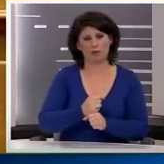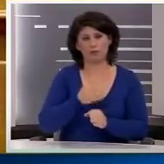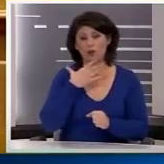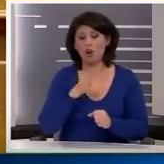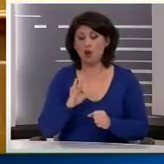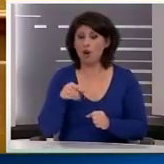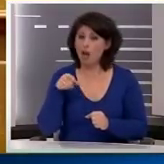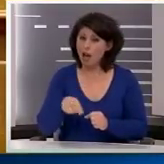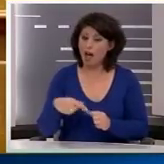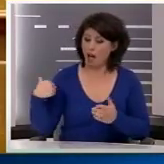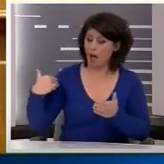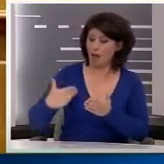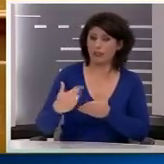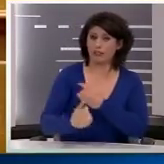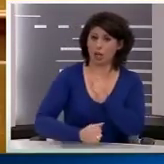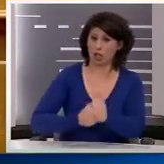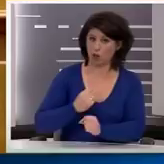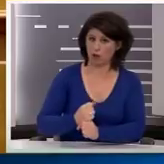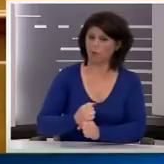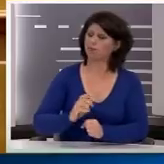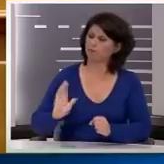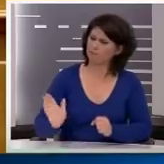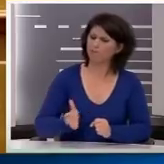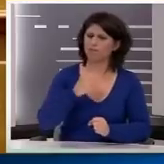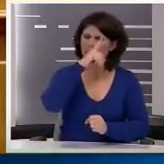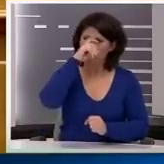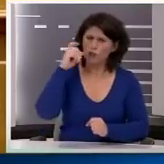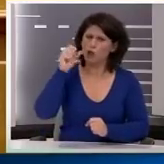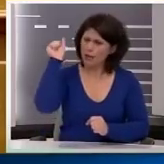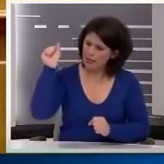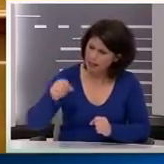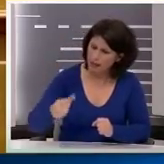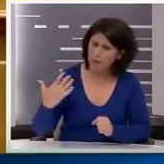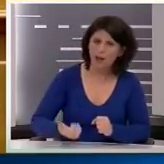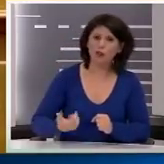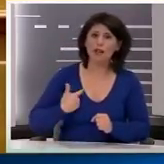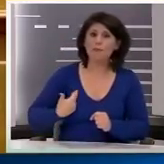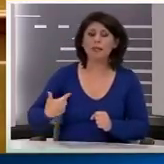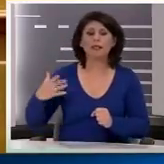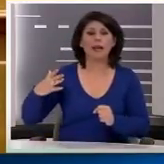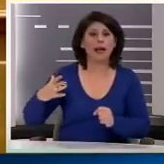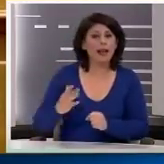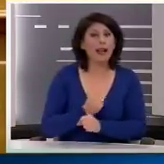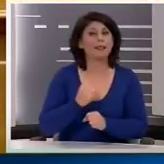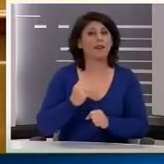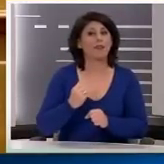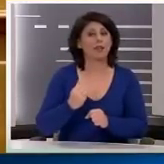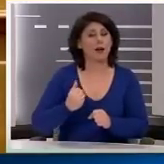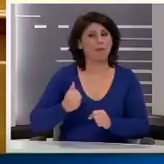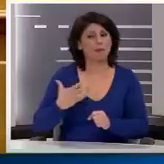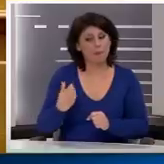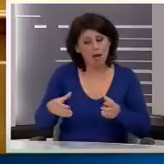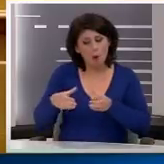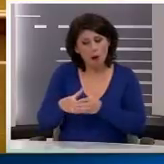Διότι αυτά τα χρόνια, παρά τις δυσκολίες, παρά τις αντικσοότητες, καταφέραμε με μια δέσμη παρεμβάσεων